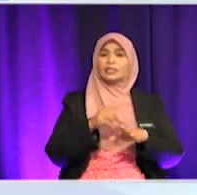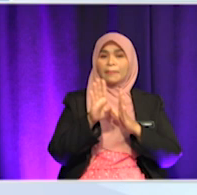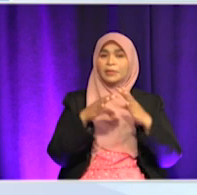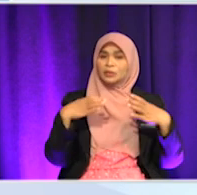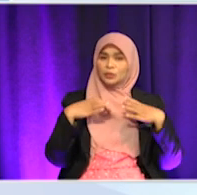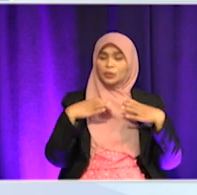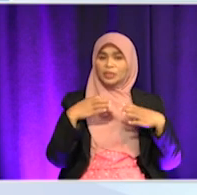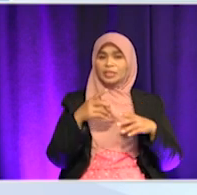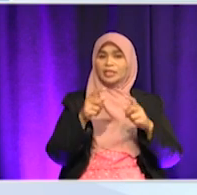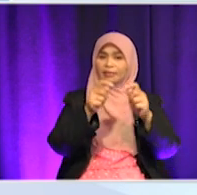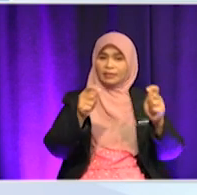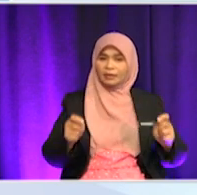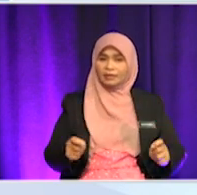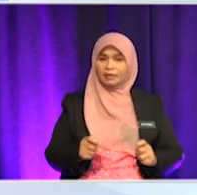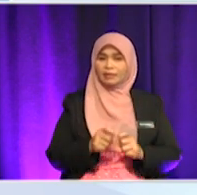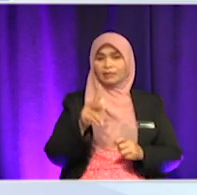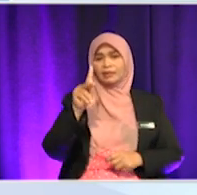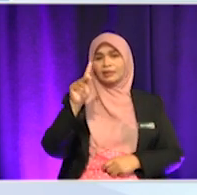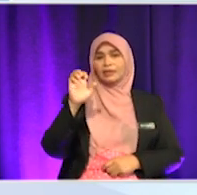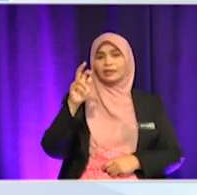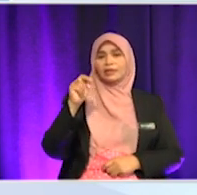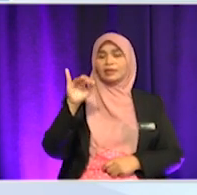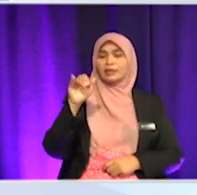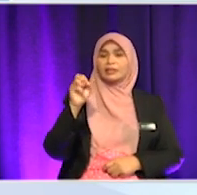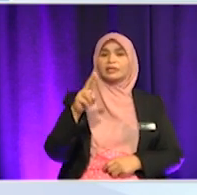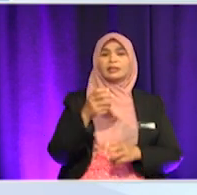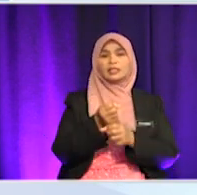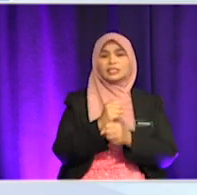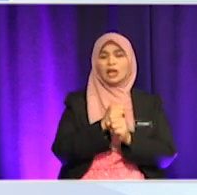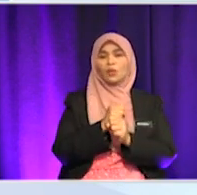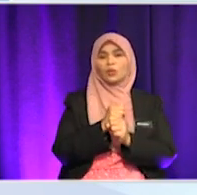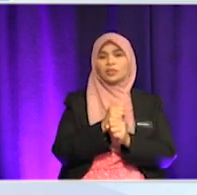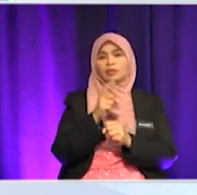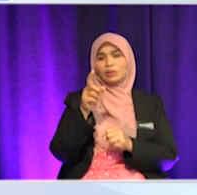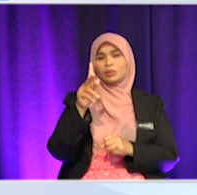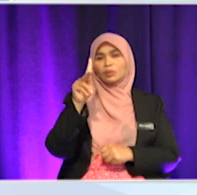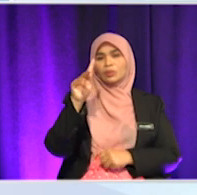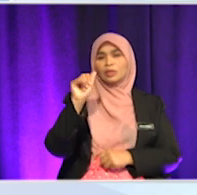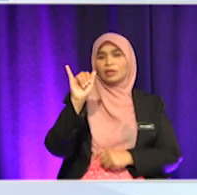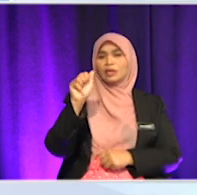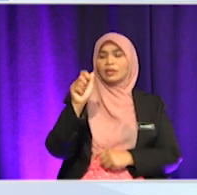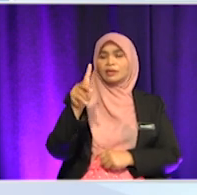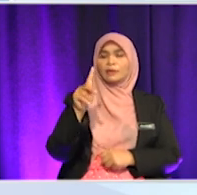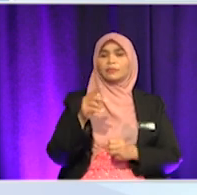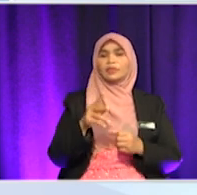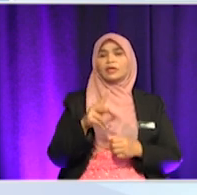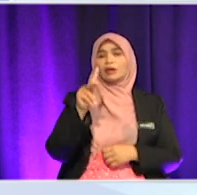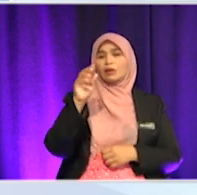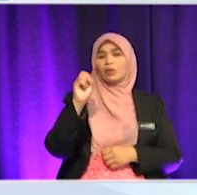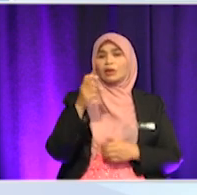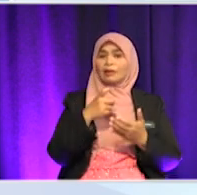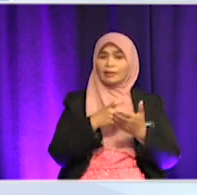Tasik Kenyir, okey, Farid dan Akmal menyewa sebuah kayak. Kos dalam ringgit untuk menyewa sebuah kayak